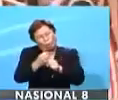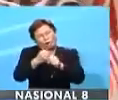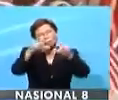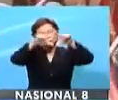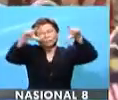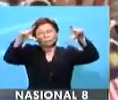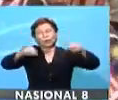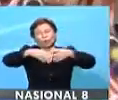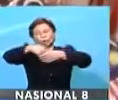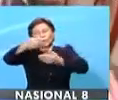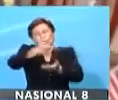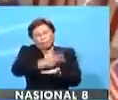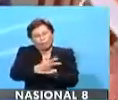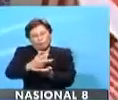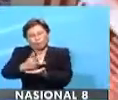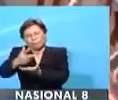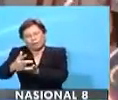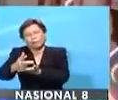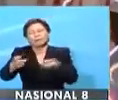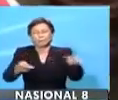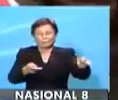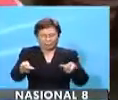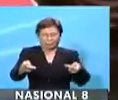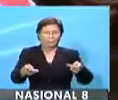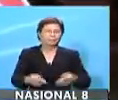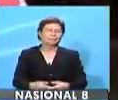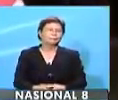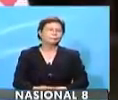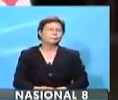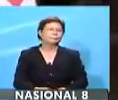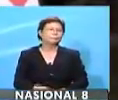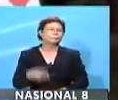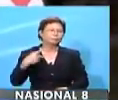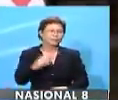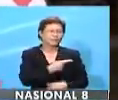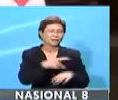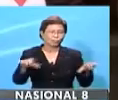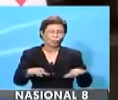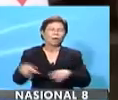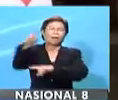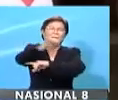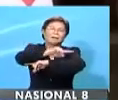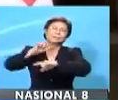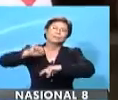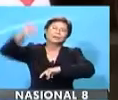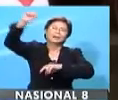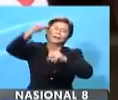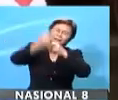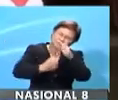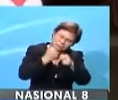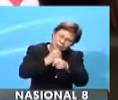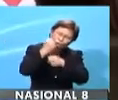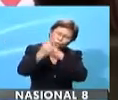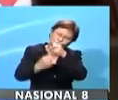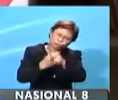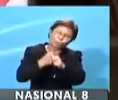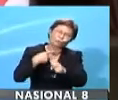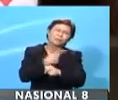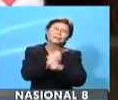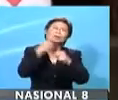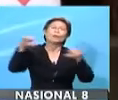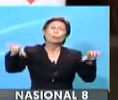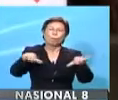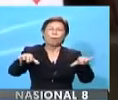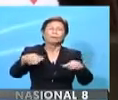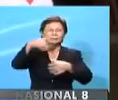ruang parkir kereta. Macam mana kita buat Hari Merdeka kita, kita tahun-tahun kita buat. Ni tahun kita buatkan